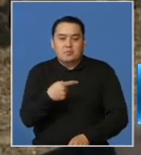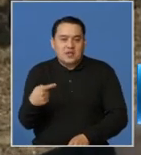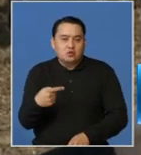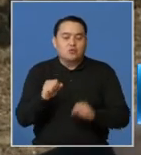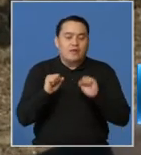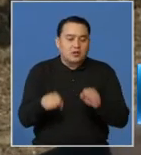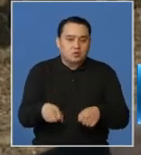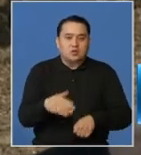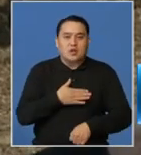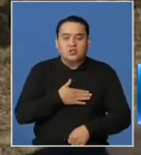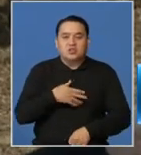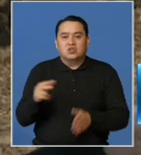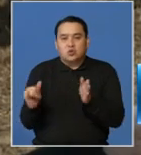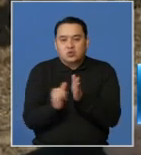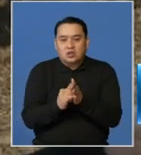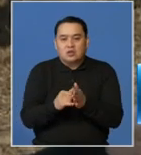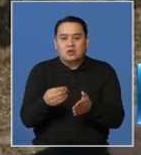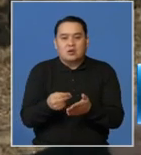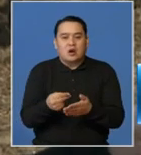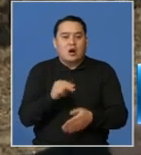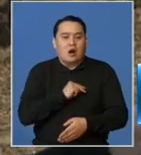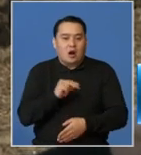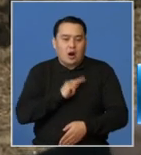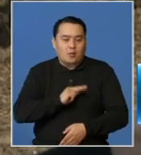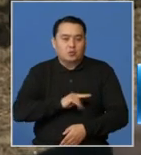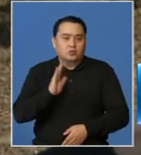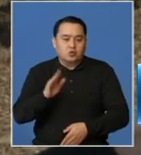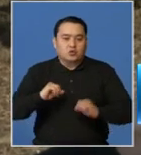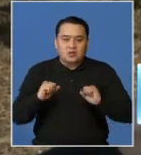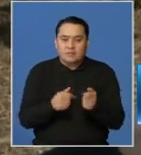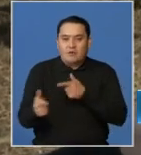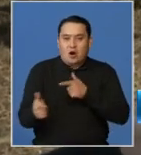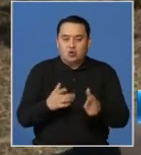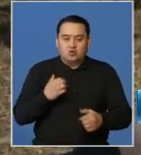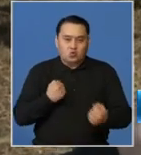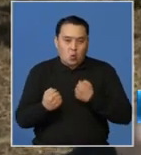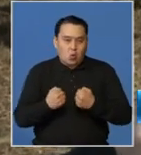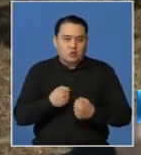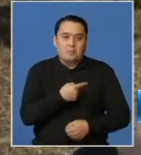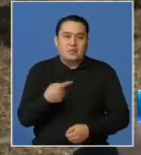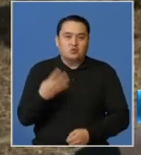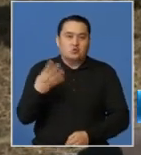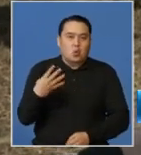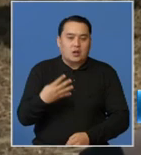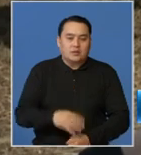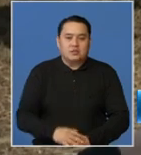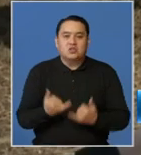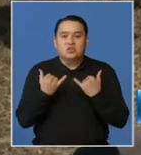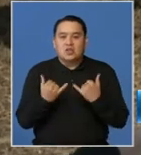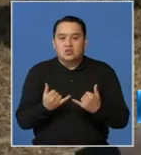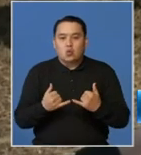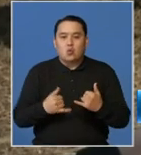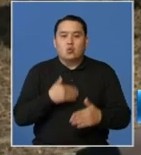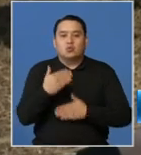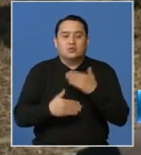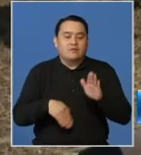выше нуля, наши GPS-приборы не отключатся. Такая же ситуация и зимой. Готовы выдержать холода до минус 40 градусов. Сейчас мы